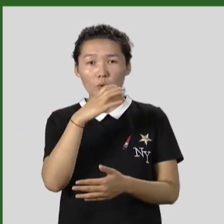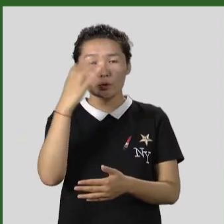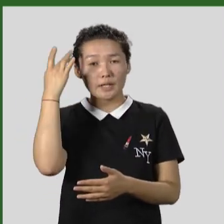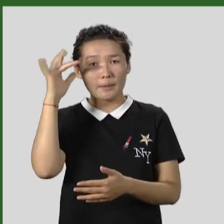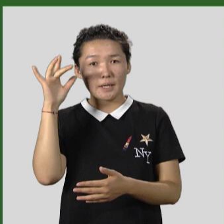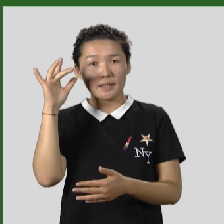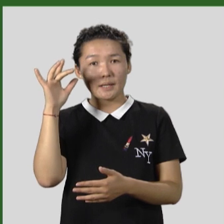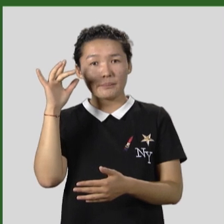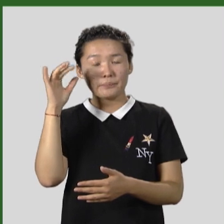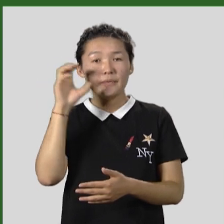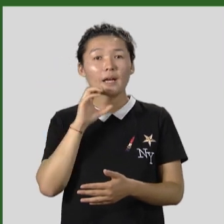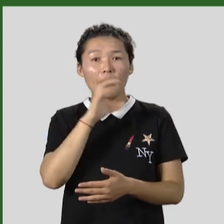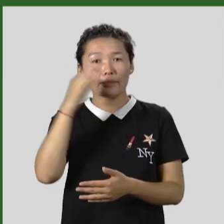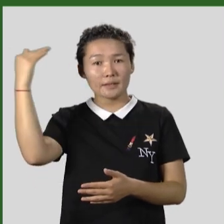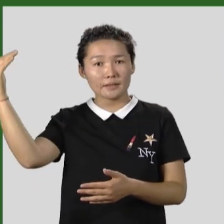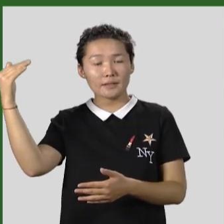и Австралия.